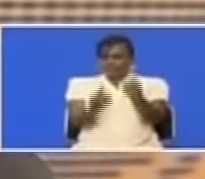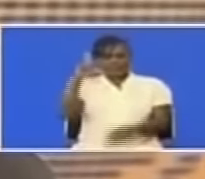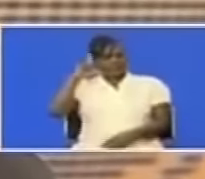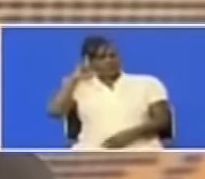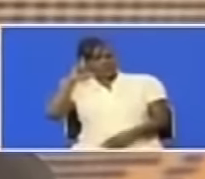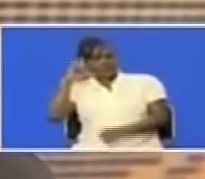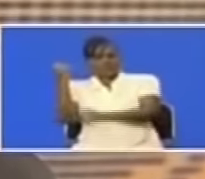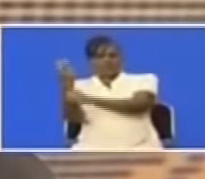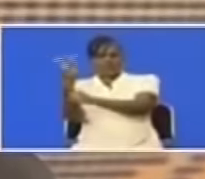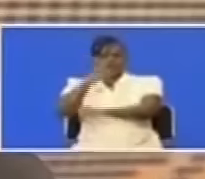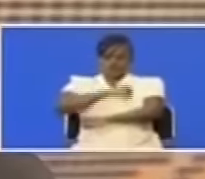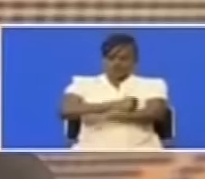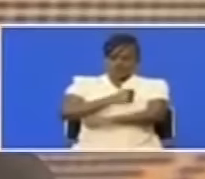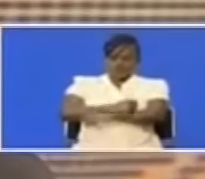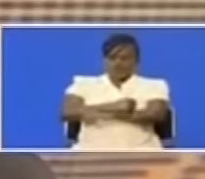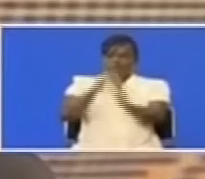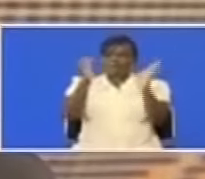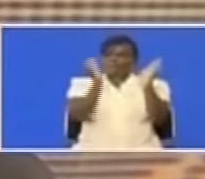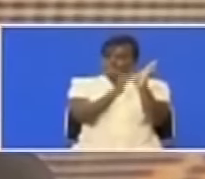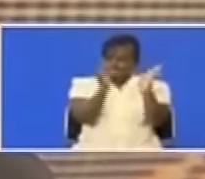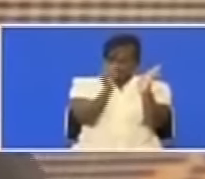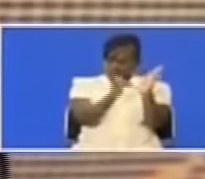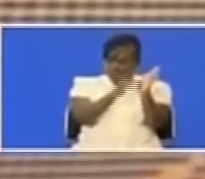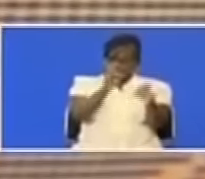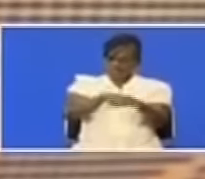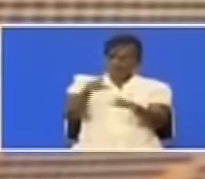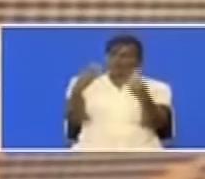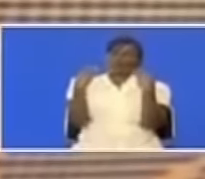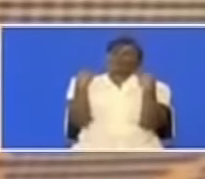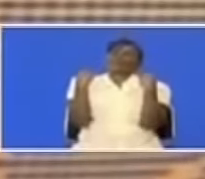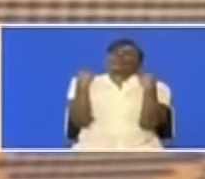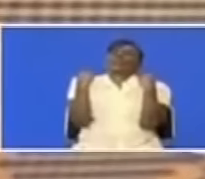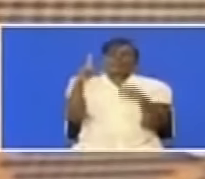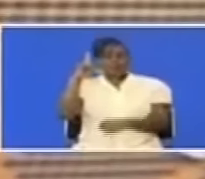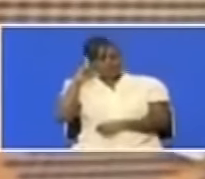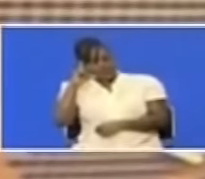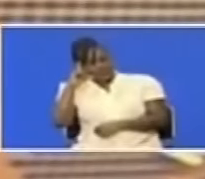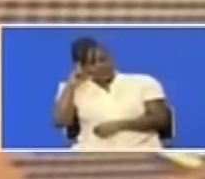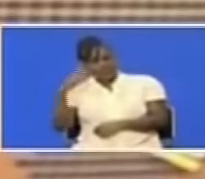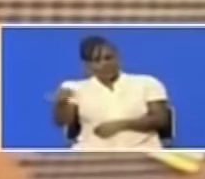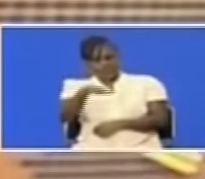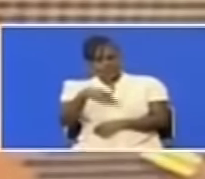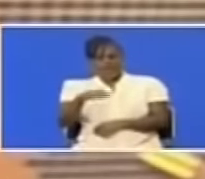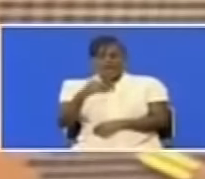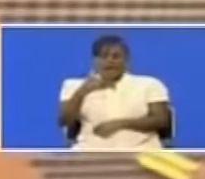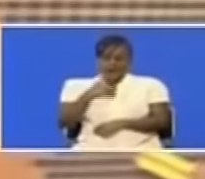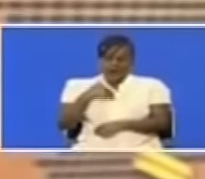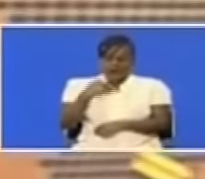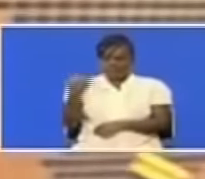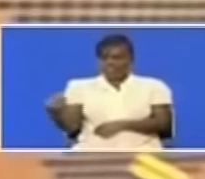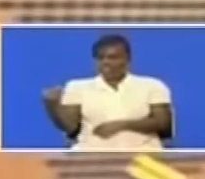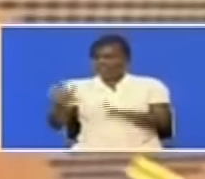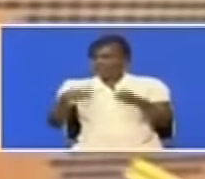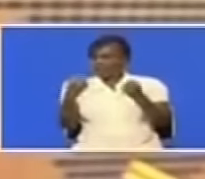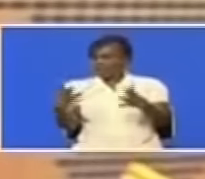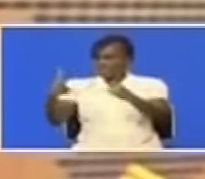ya Kyunguli iliyoko katika kaunti ya Machakos walipokuwa wamelala. Bweni hilo, mtazamaji, lilikuwa na uwezo wa kustahimili